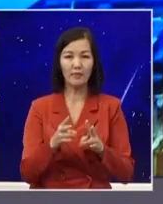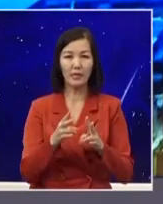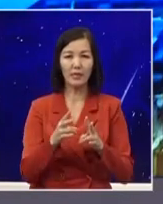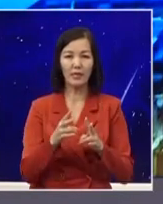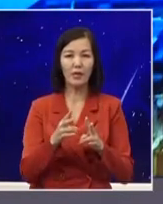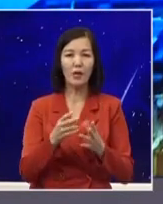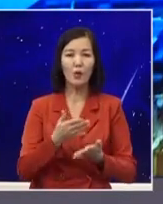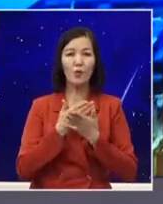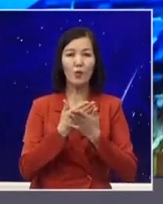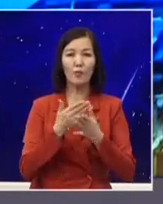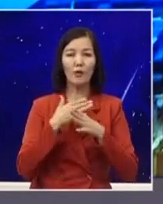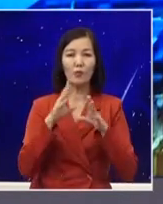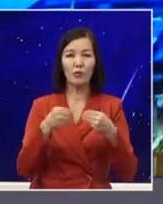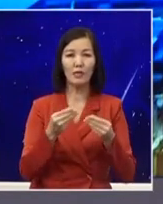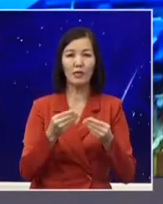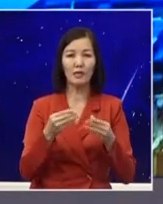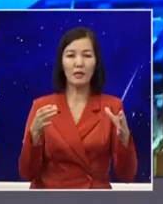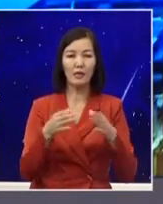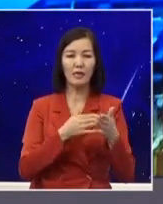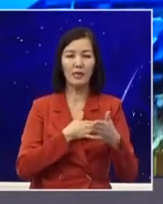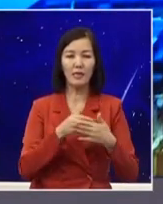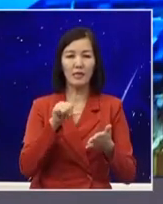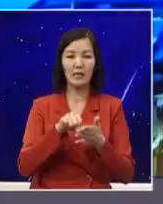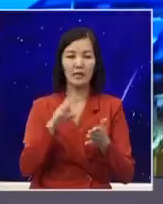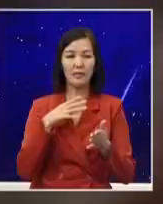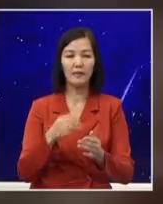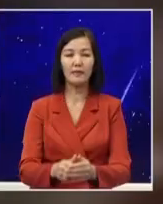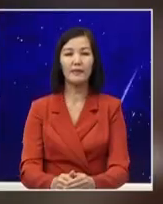көмек көрсетілуде. Оған бір топ еріктілер жұмылдырды.